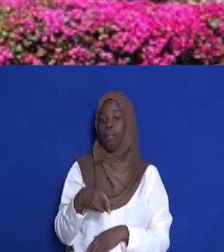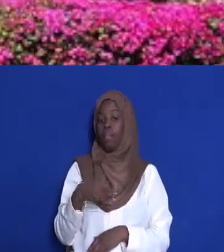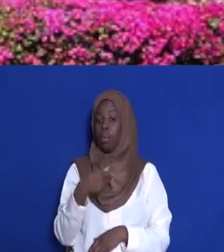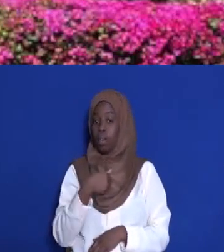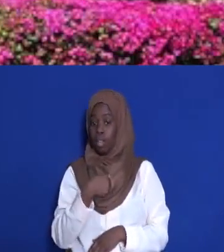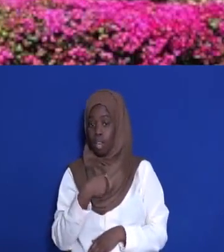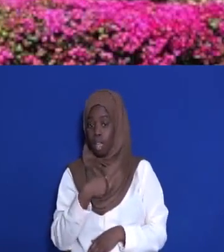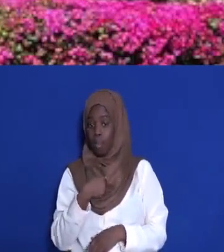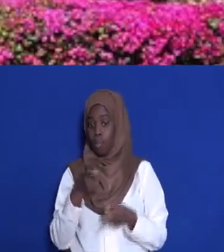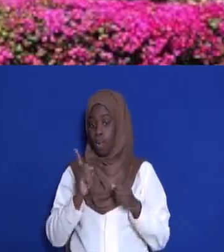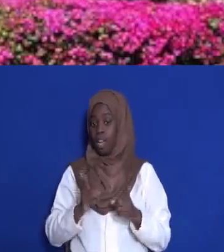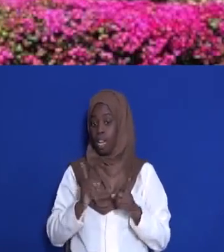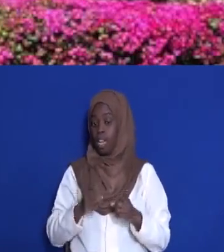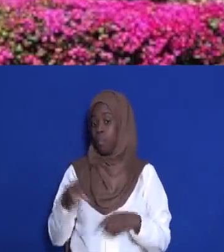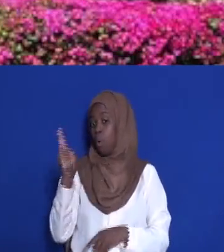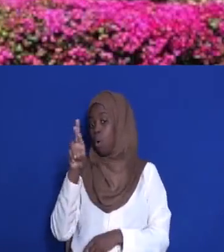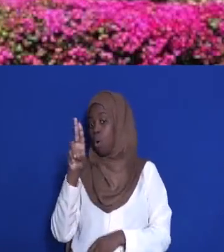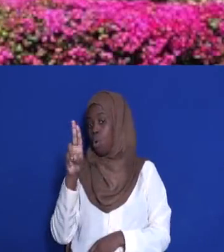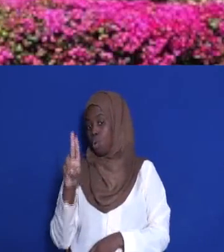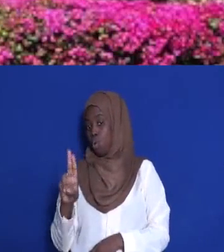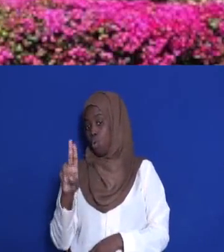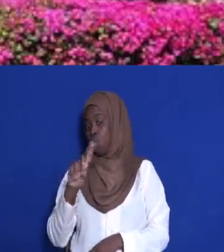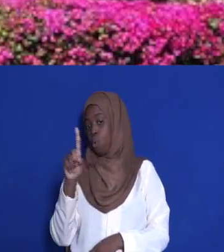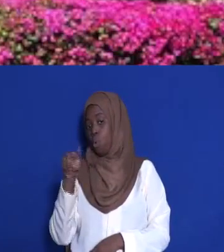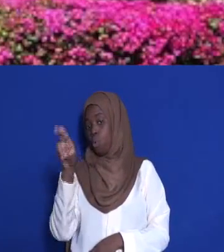mtakuwa nami mwalimu wenu mpendwa Biruzuna.